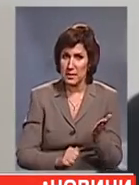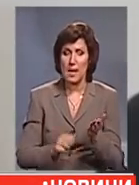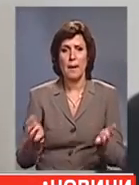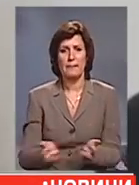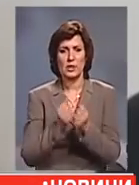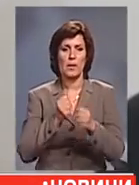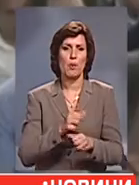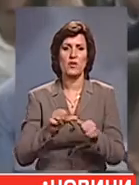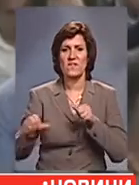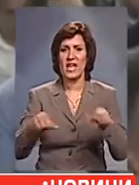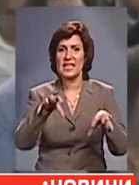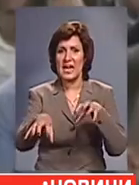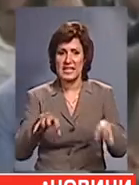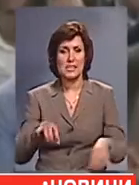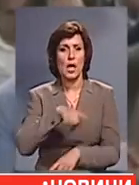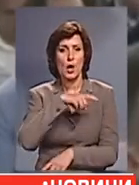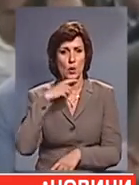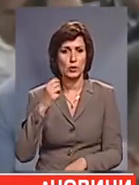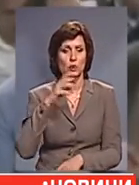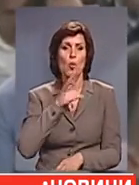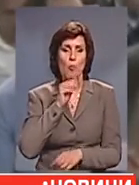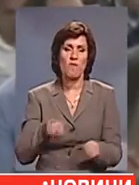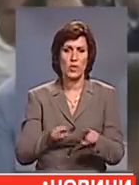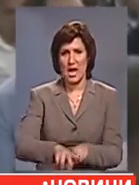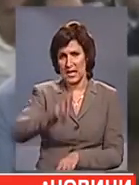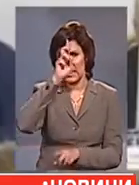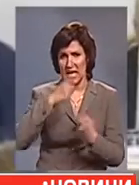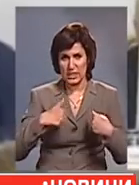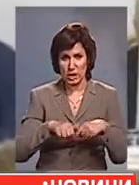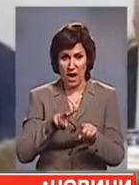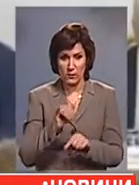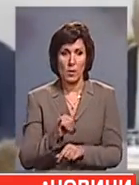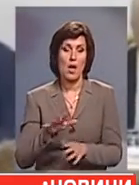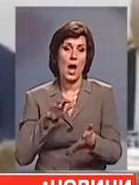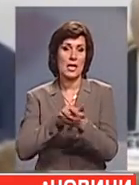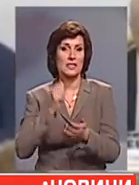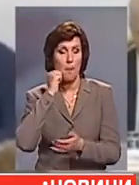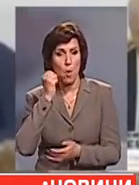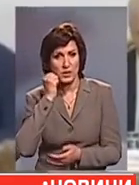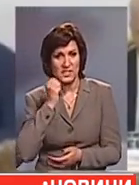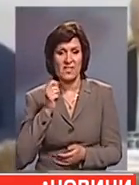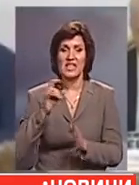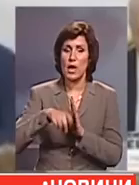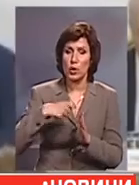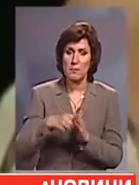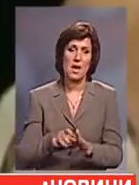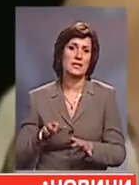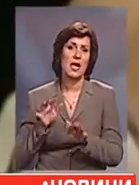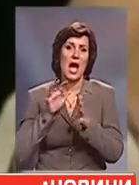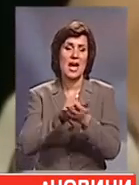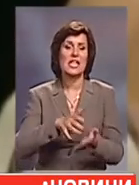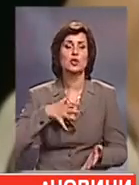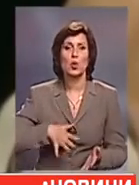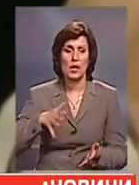підтримують федералізацію і російську мову як державну в Україні. Агресію ж Москви на Донбасі, анексію Криму заперечують. Кажуть,